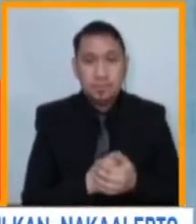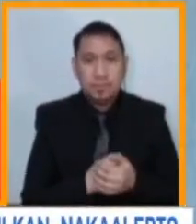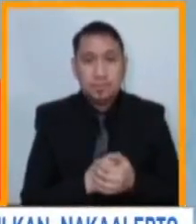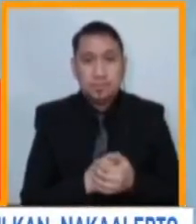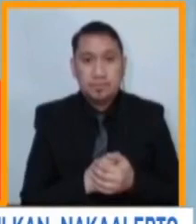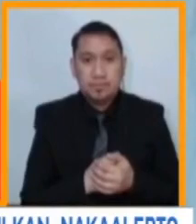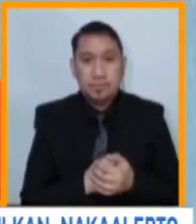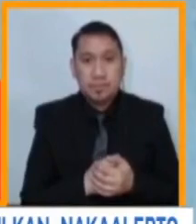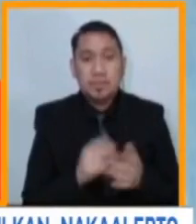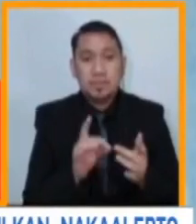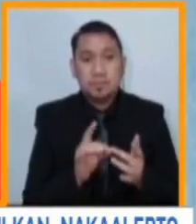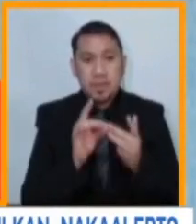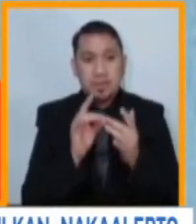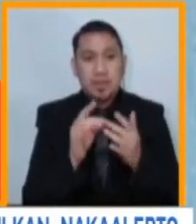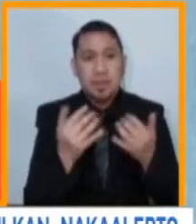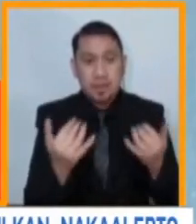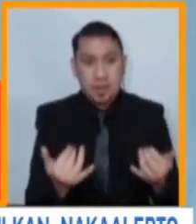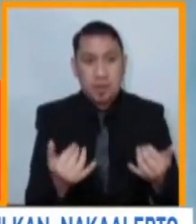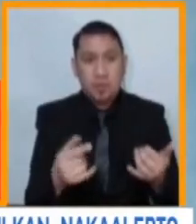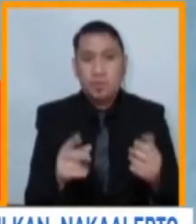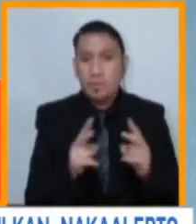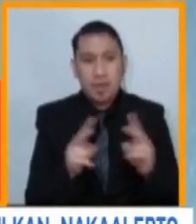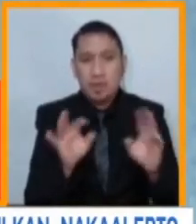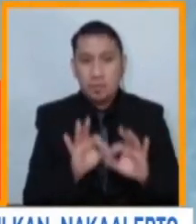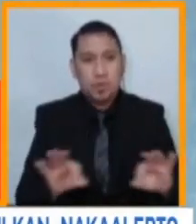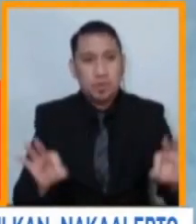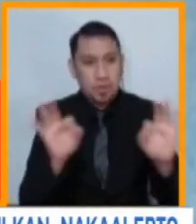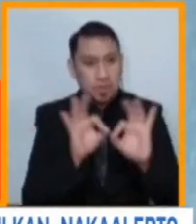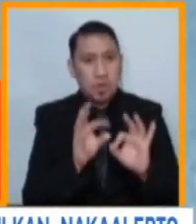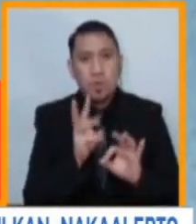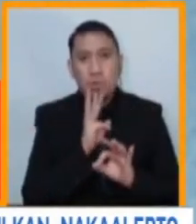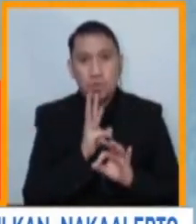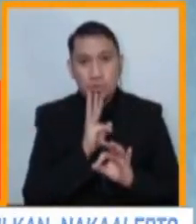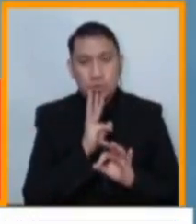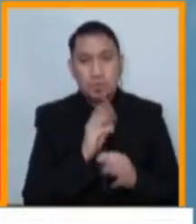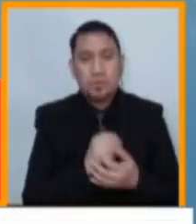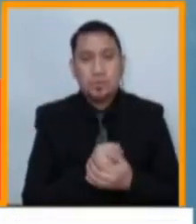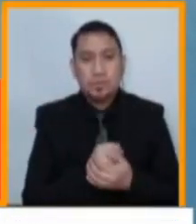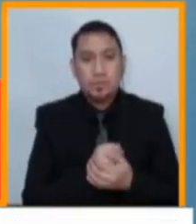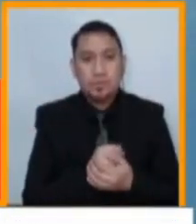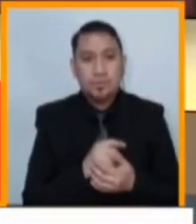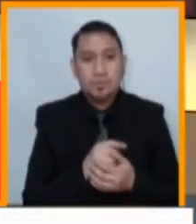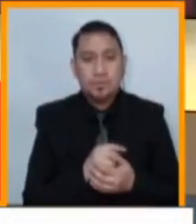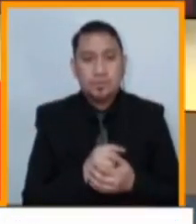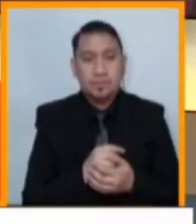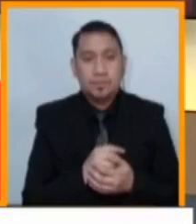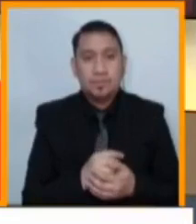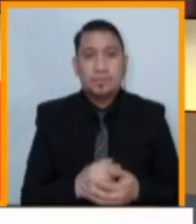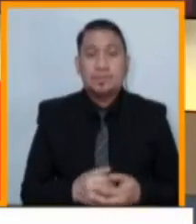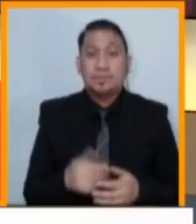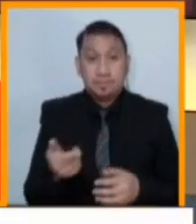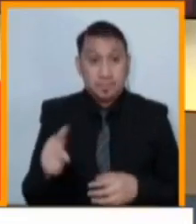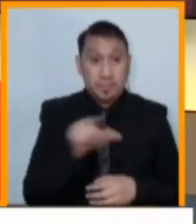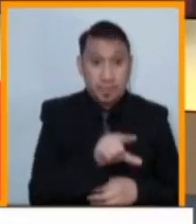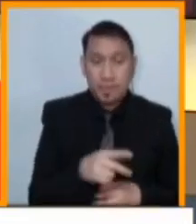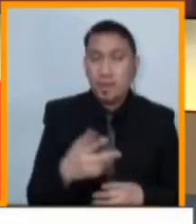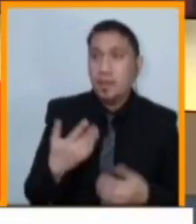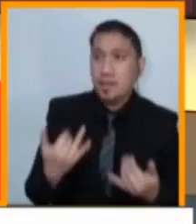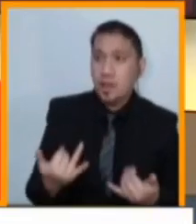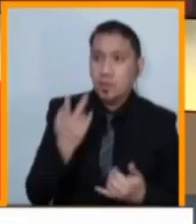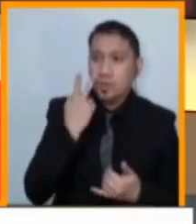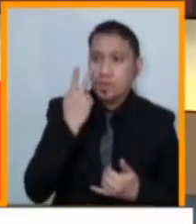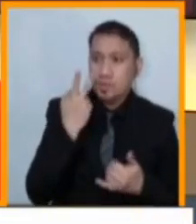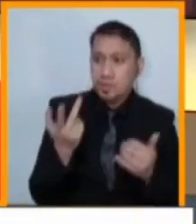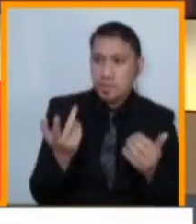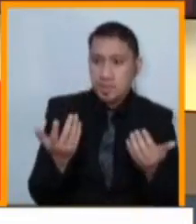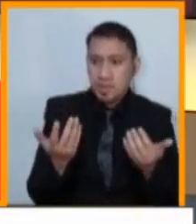na napaka-importante po talaga ng supply ng tubig po. Ngayon po nakikita natin na posible pa pong bumaba itong level ng